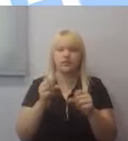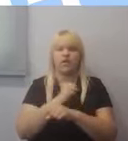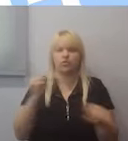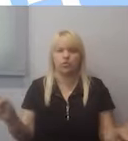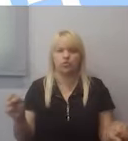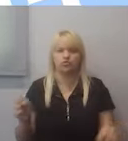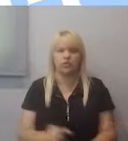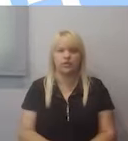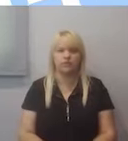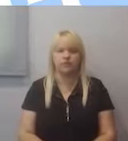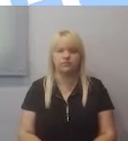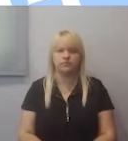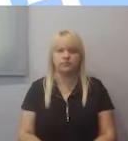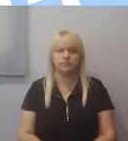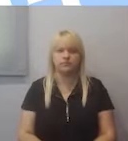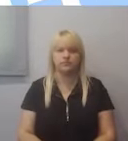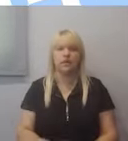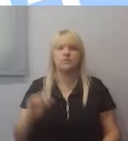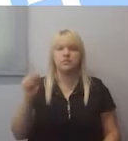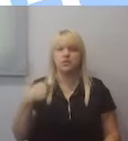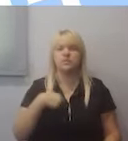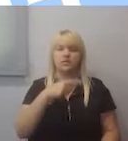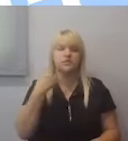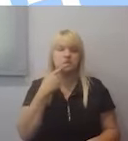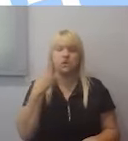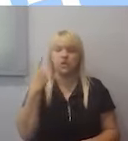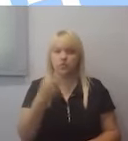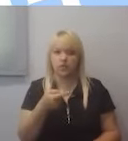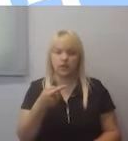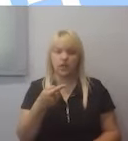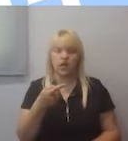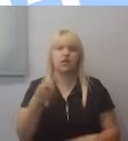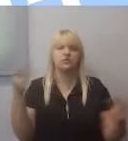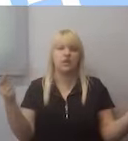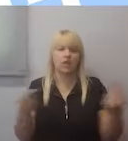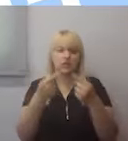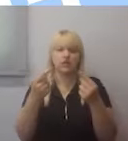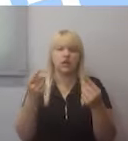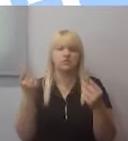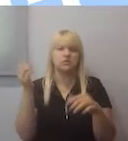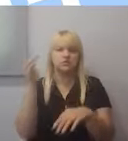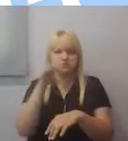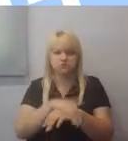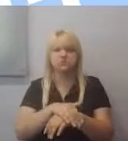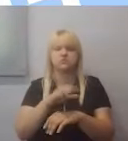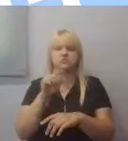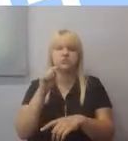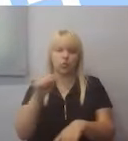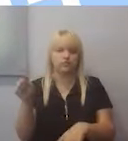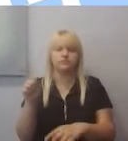tad pirmais ko gribu minēt attiecās tieši uz to kad